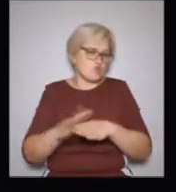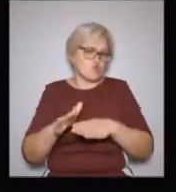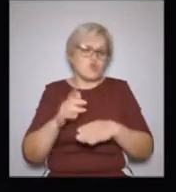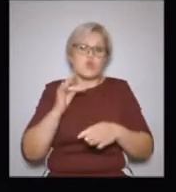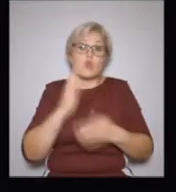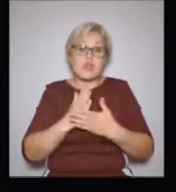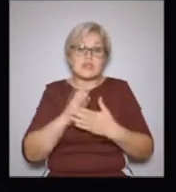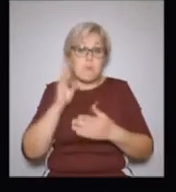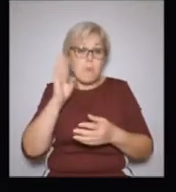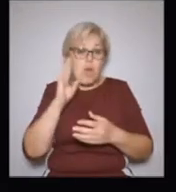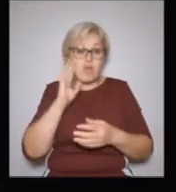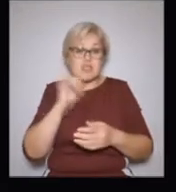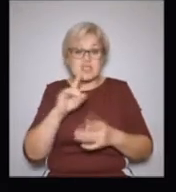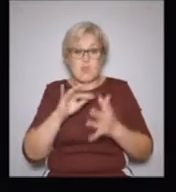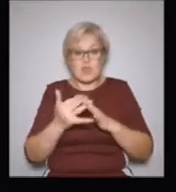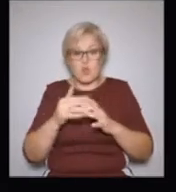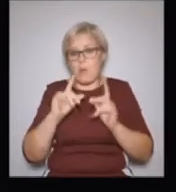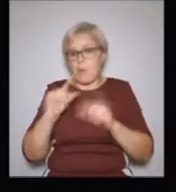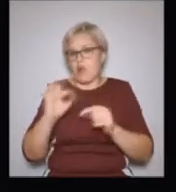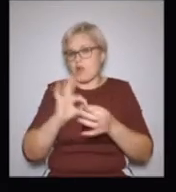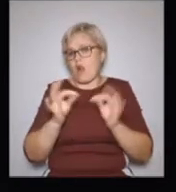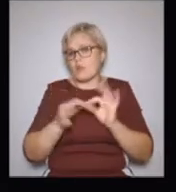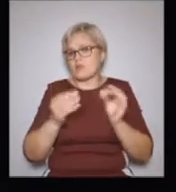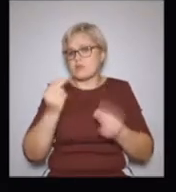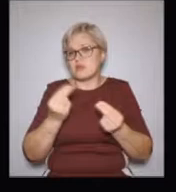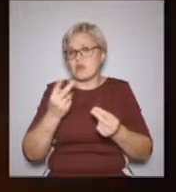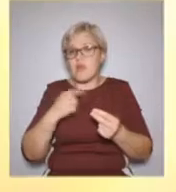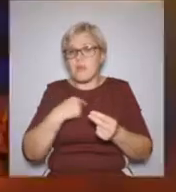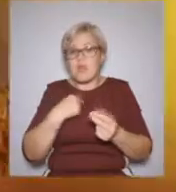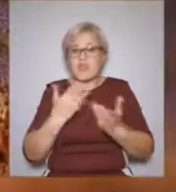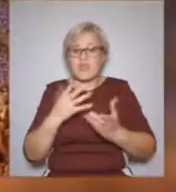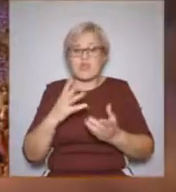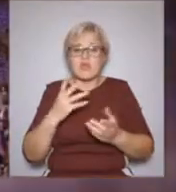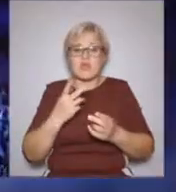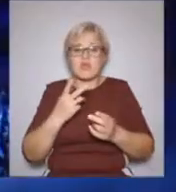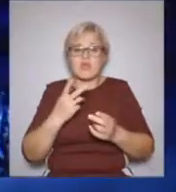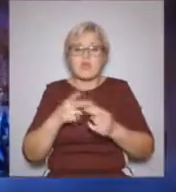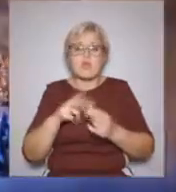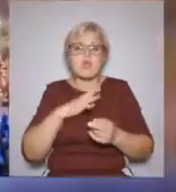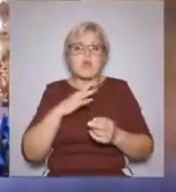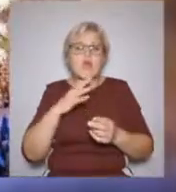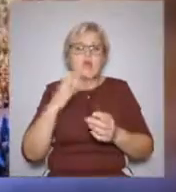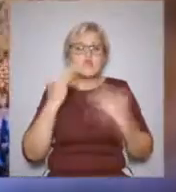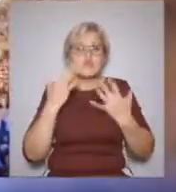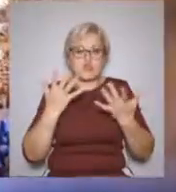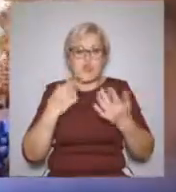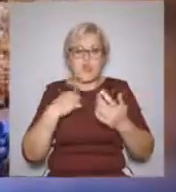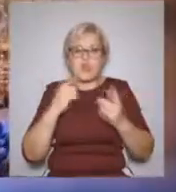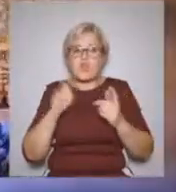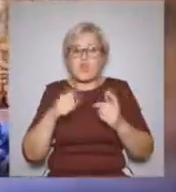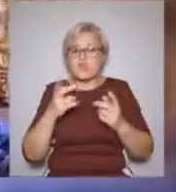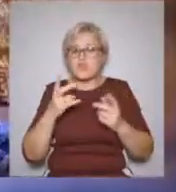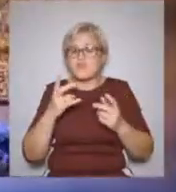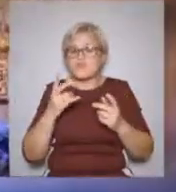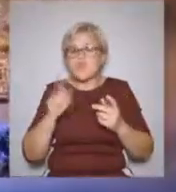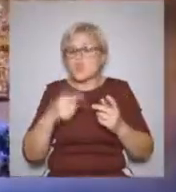что очень сильно повлияло на мой результат в итоге 2006 год то